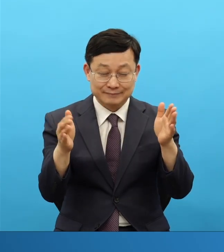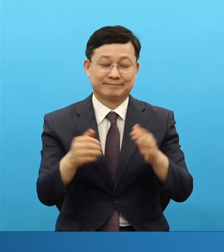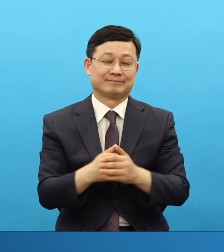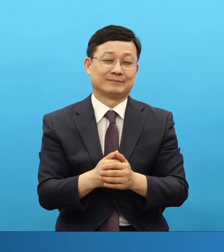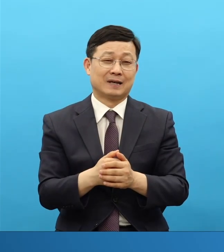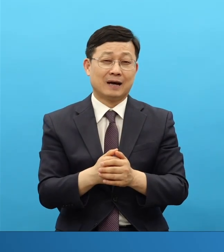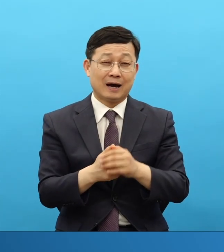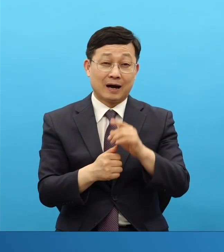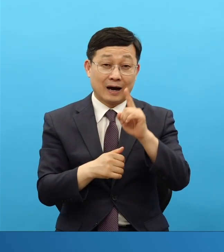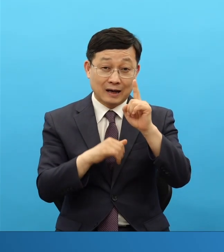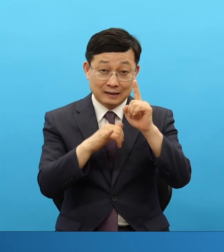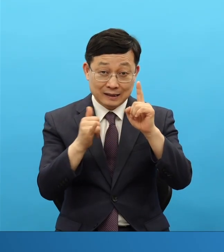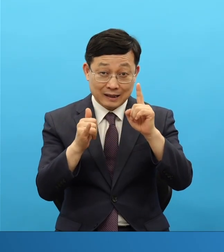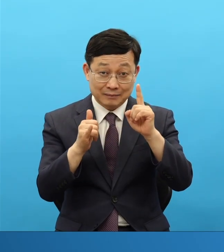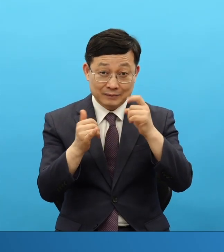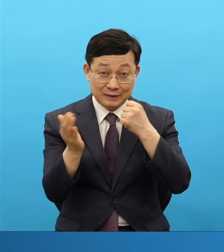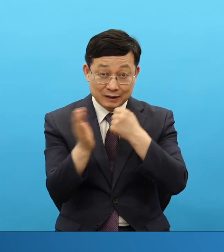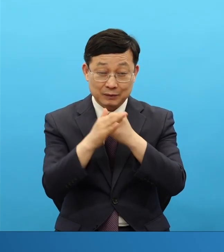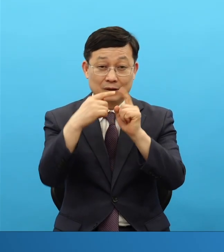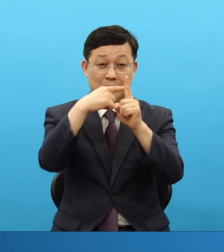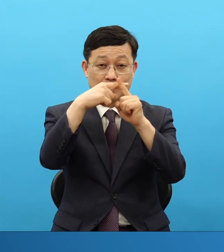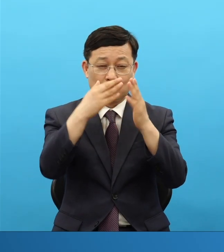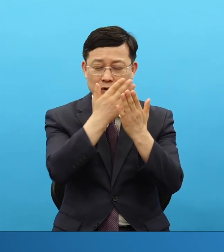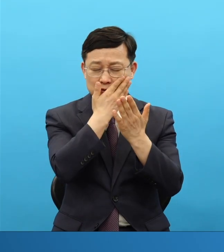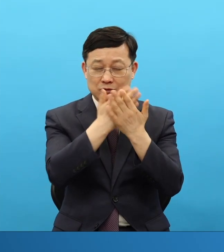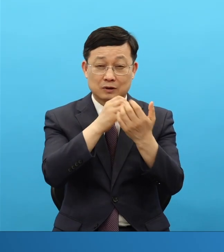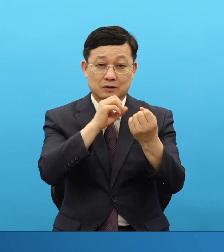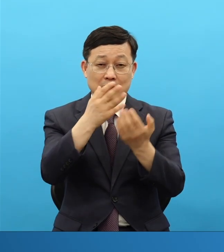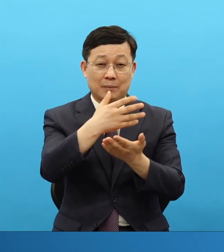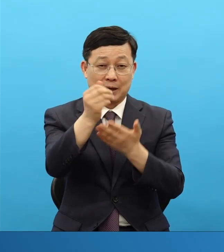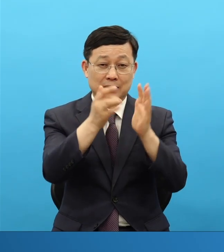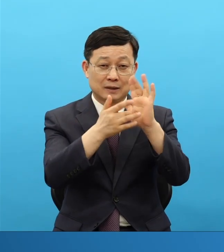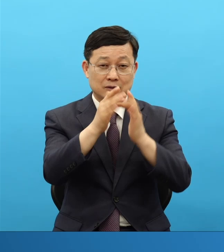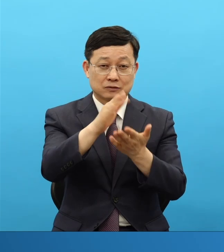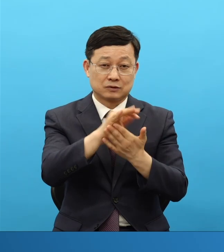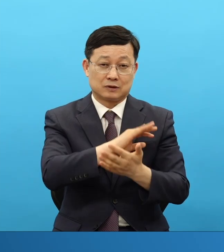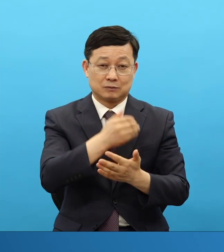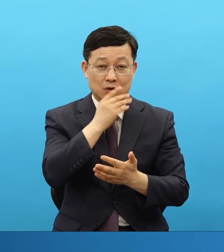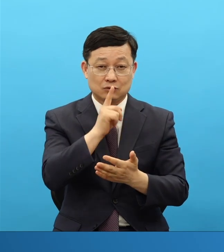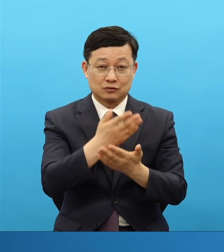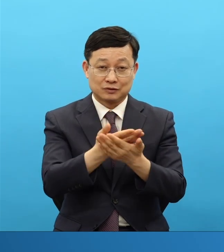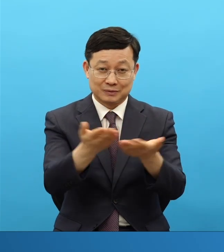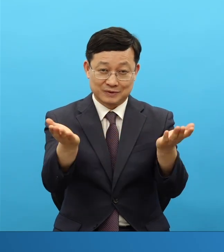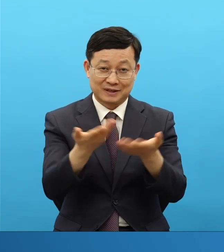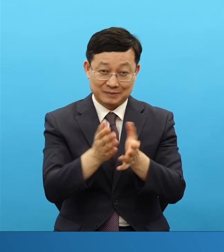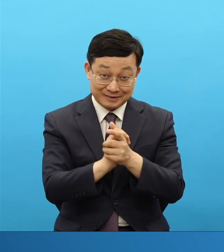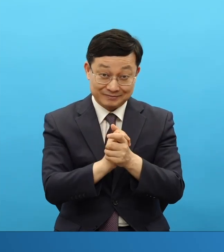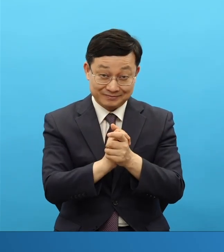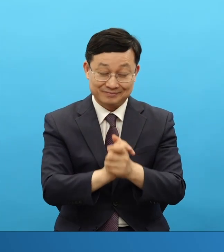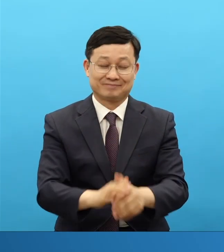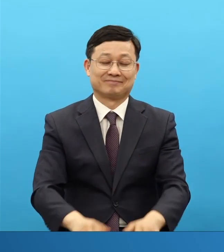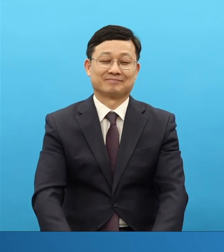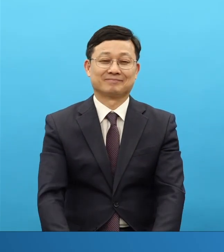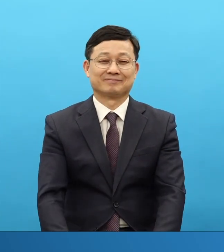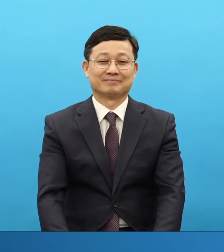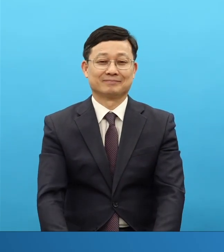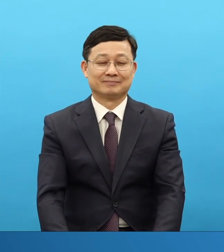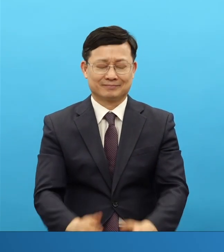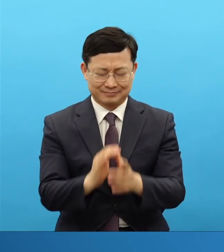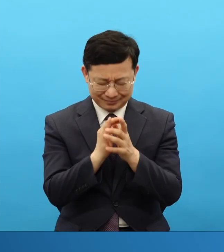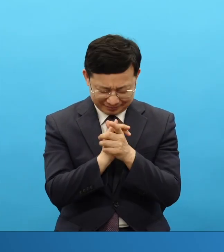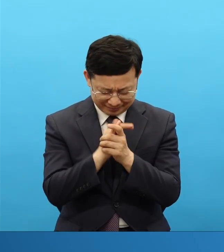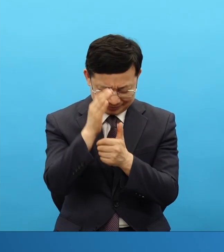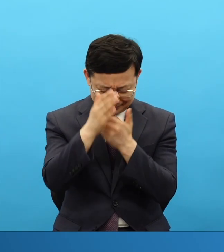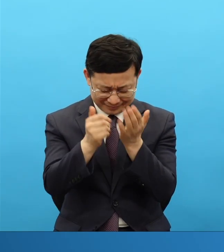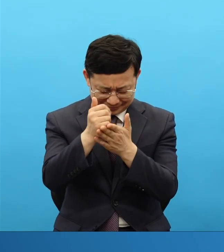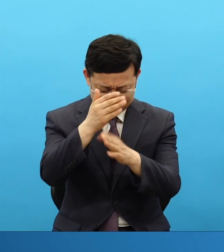때문에 교회 응답이 일어나기를 예수 그리스도 이름으로 축복합니다. May everything begin anew inside your church, and because of you, one person, may everything be 하나님께 for the